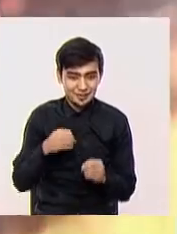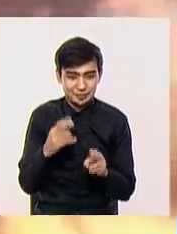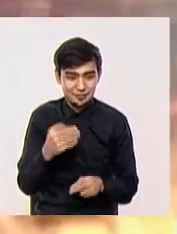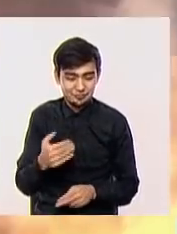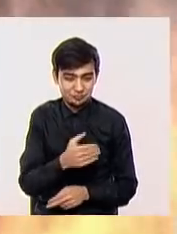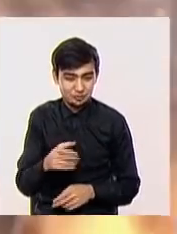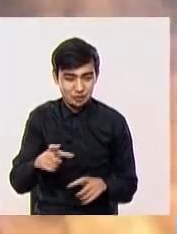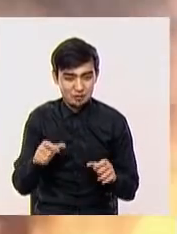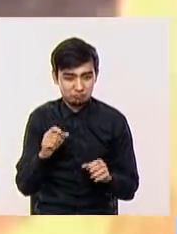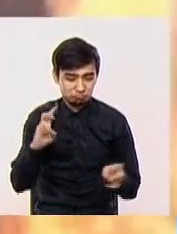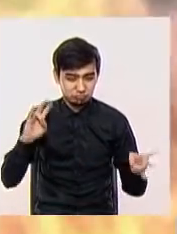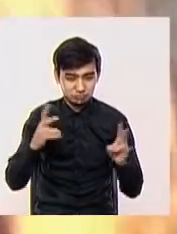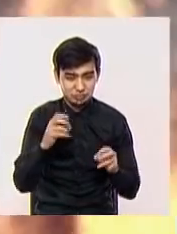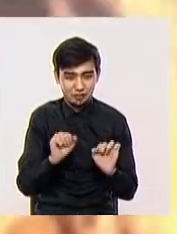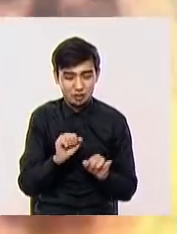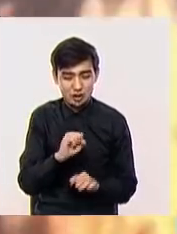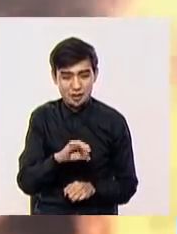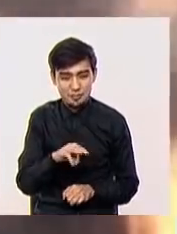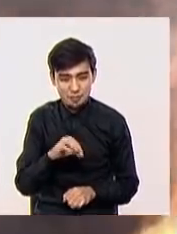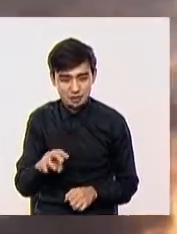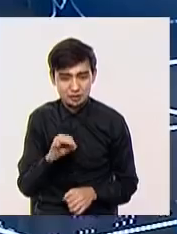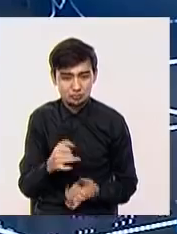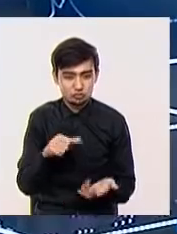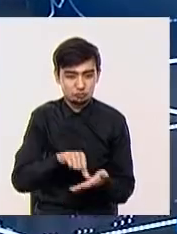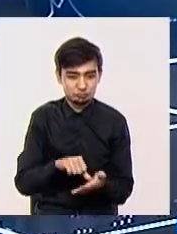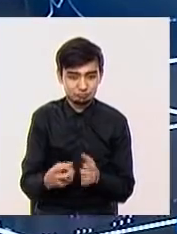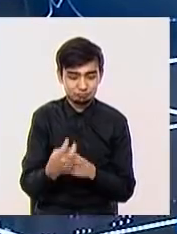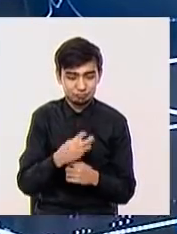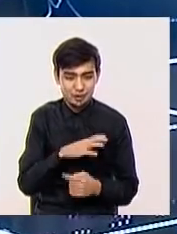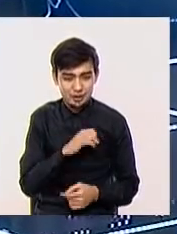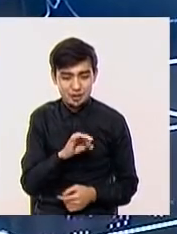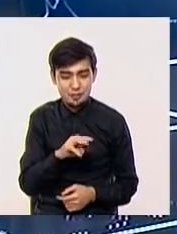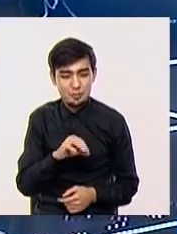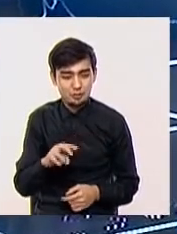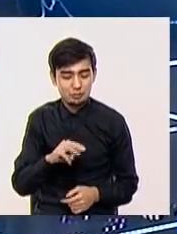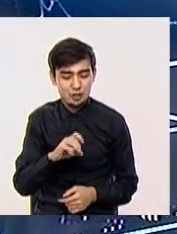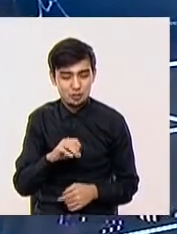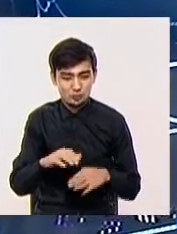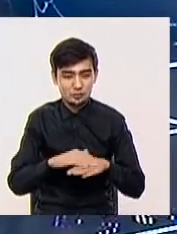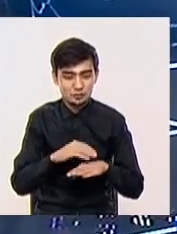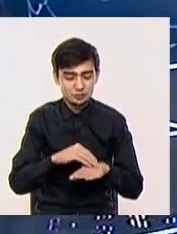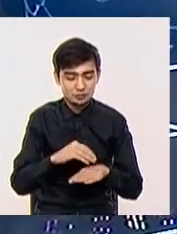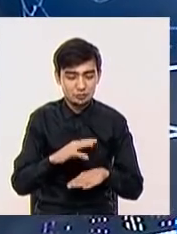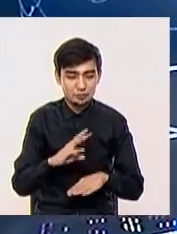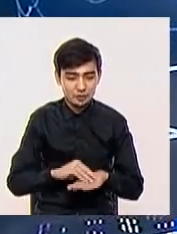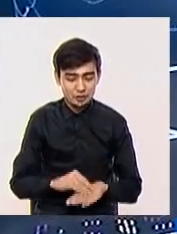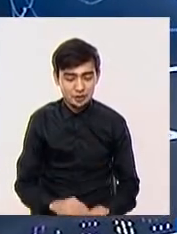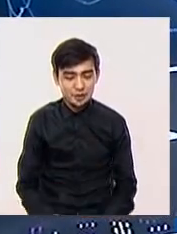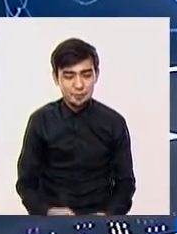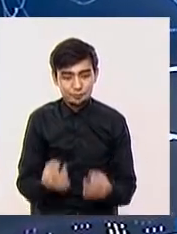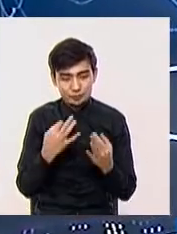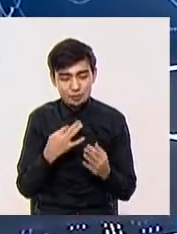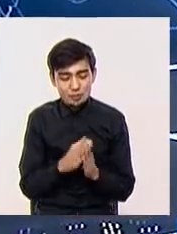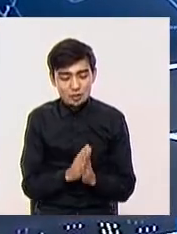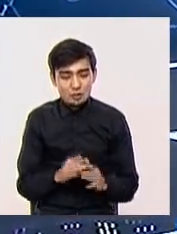инициатор, известный адвокат Айман Умарова, сегодня у нас в студии. Айман Муратовна, добрый вечер. Здравствуйте. Скажите, пожалуйста,